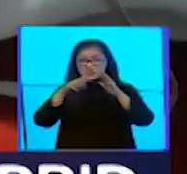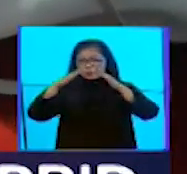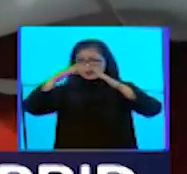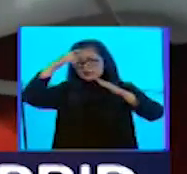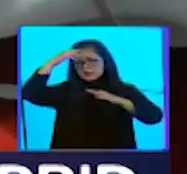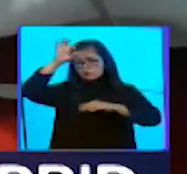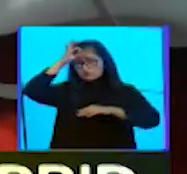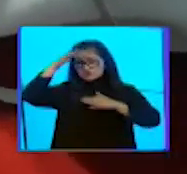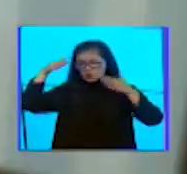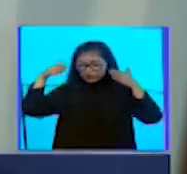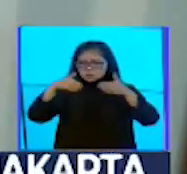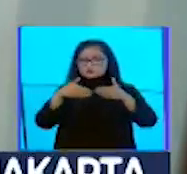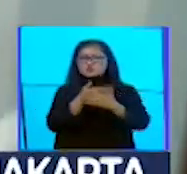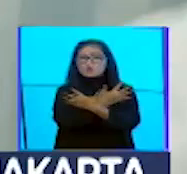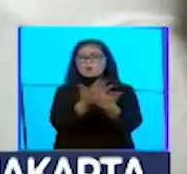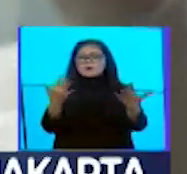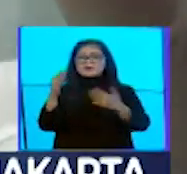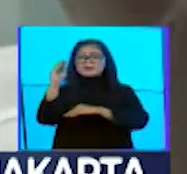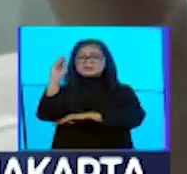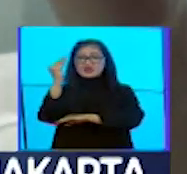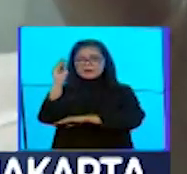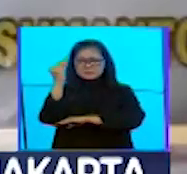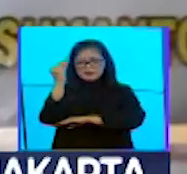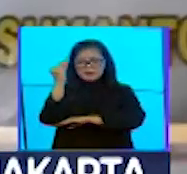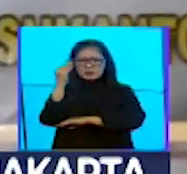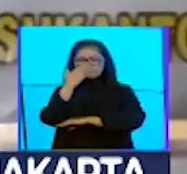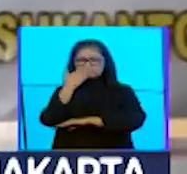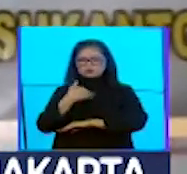bagi warga DKI Jakarta yang memiliki penyakit komorbid.